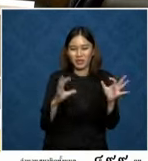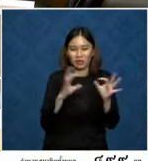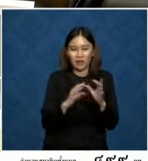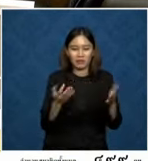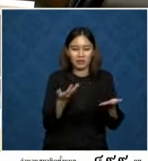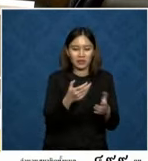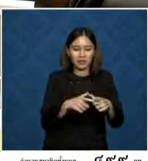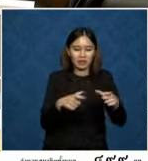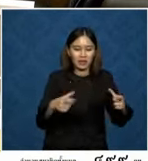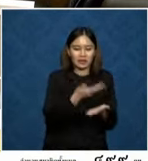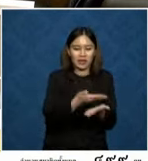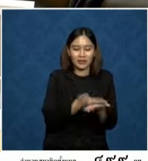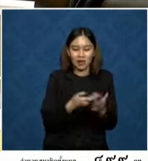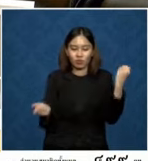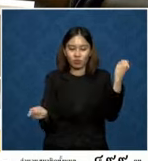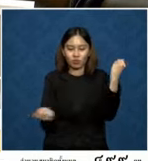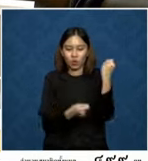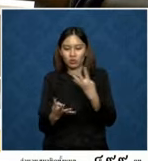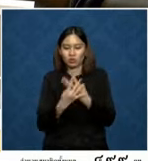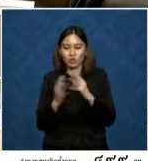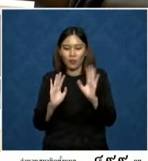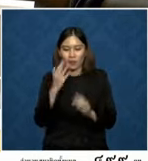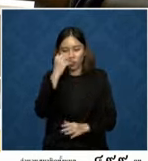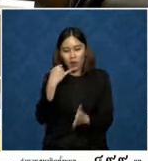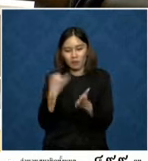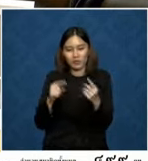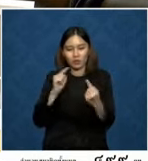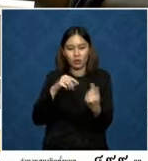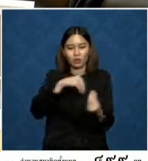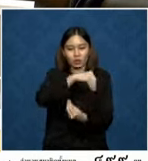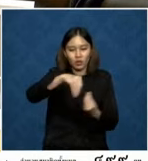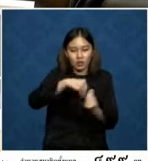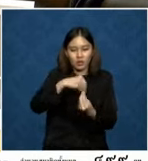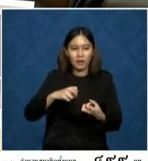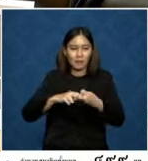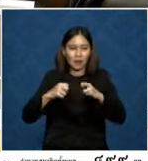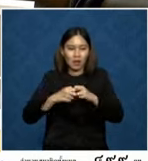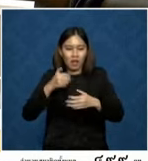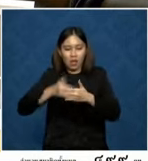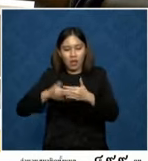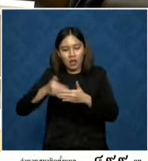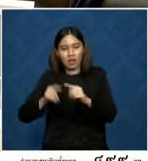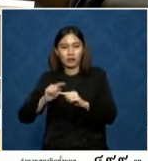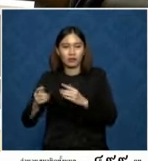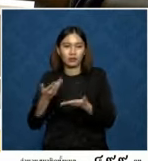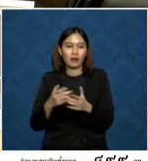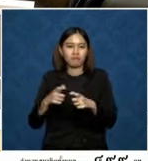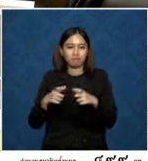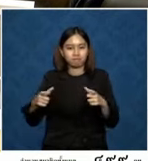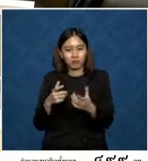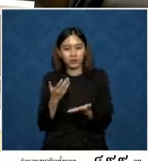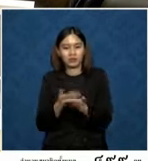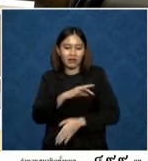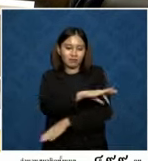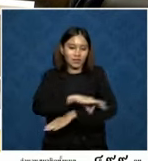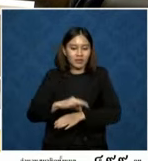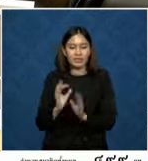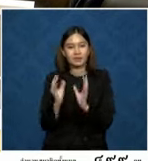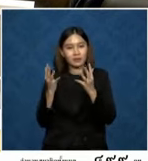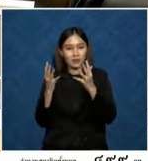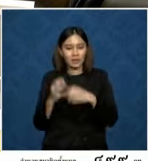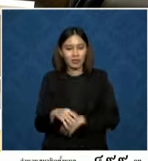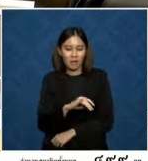นะครับซึ่งเป็นความผิดทางธุรกิจนะครับแล้วก็มีประสบปัญหาในการสั่งจ่ายเช็คโดยไม่มีเงินในบัญชีนะครับ